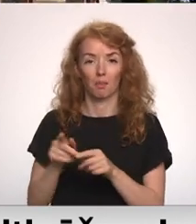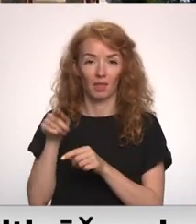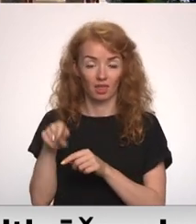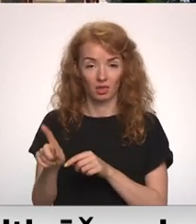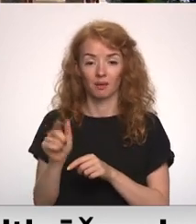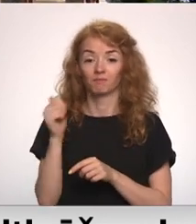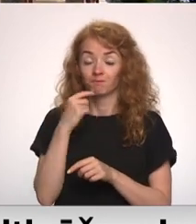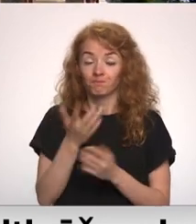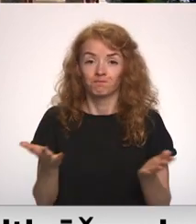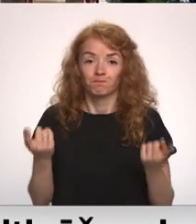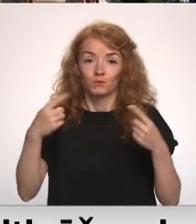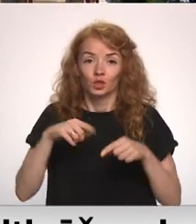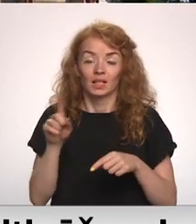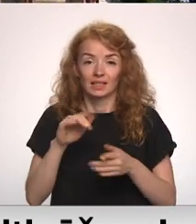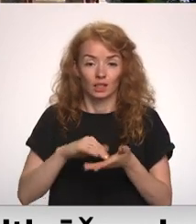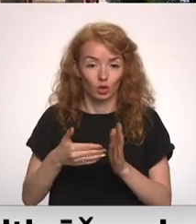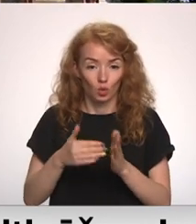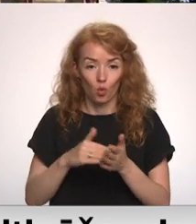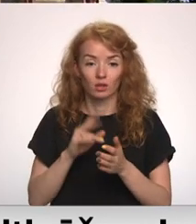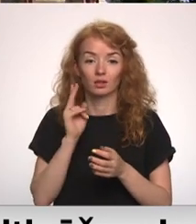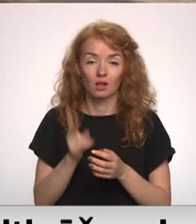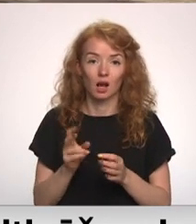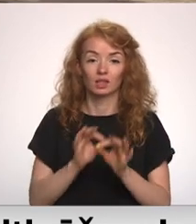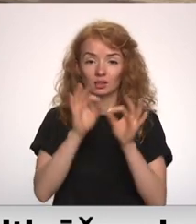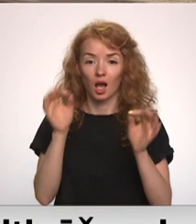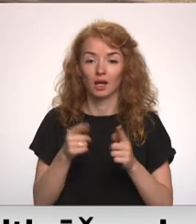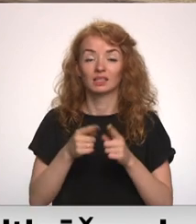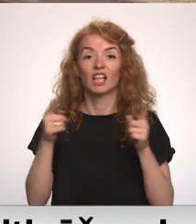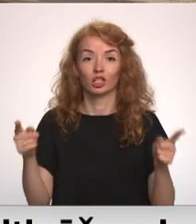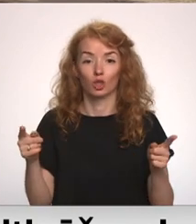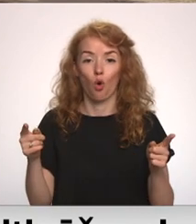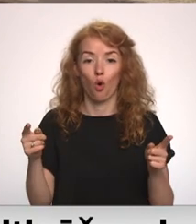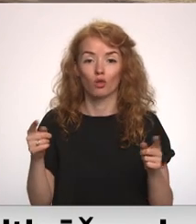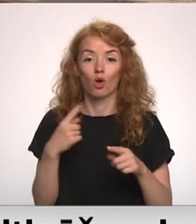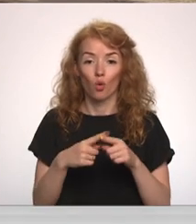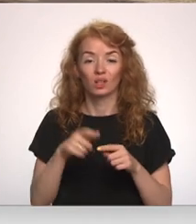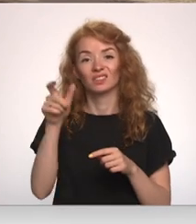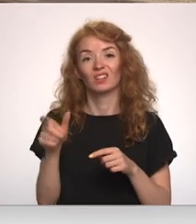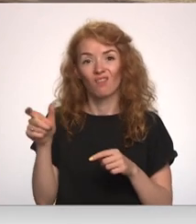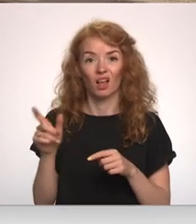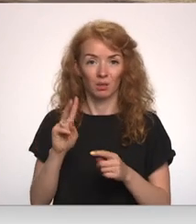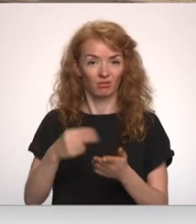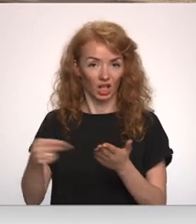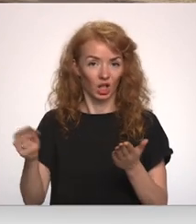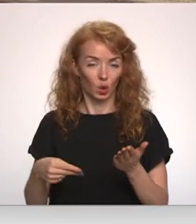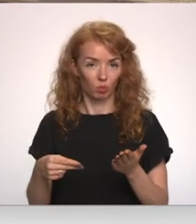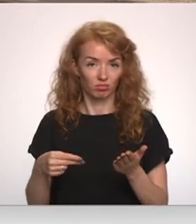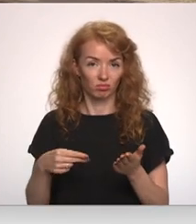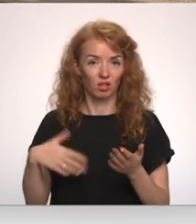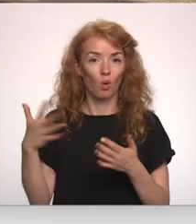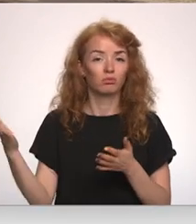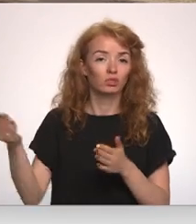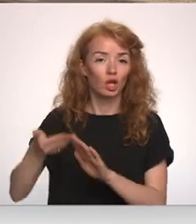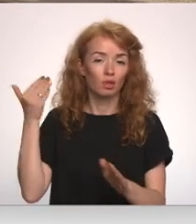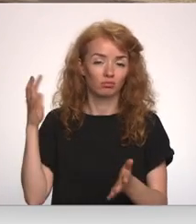Šobrīd ir tāda situācija, ka mēs arī socās gozu sezonu, un tos ir mani saistības pret cilvēkiem, kas ir